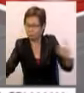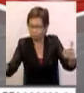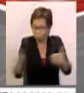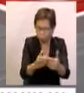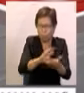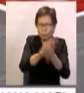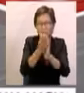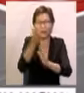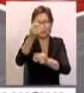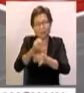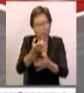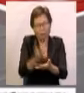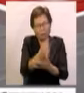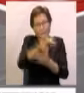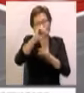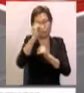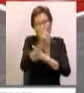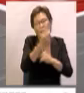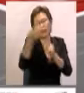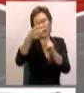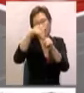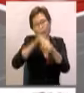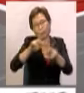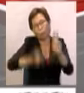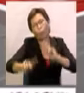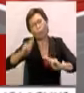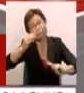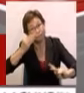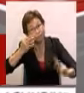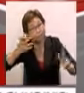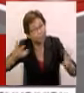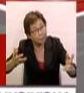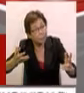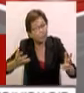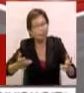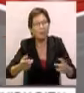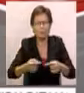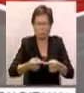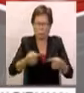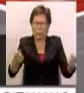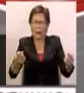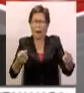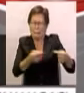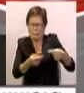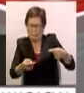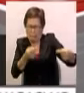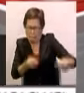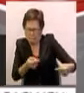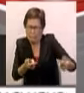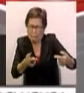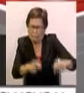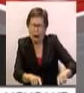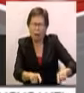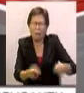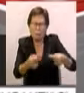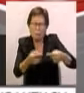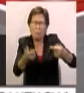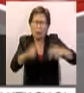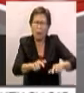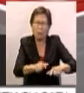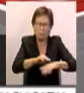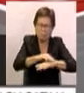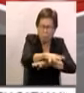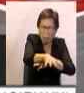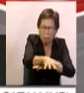menjadi institusi ekonomi dan sosial kepada orang Melayu. Ya, namun kontroversi yang melanda FELDA tahun lalu memberi kesan secara